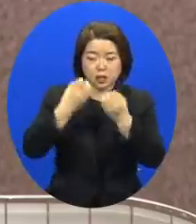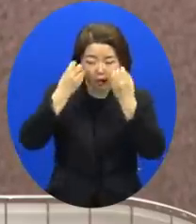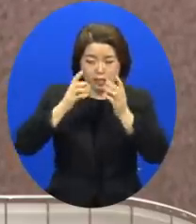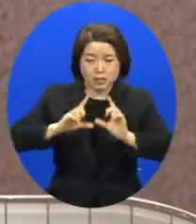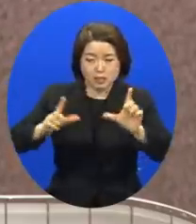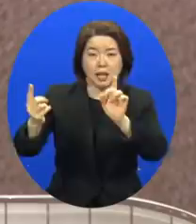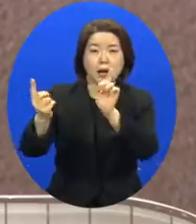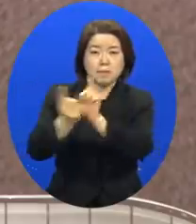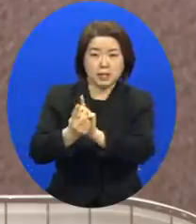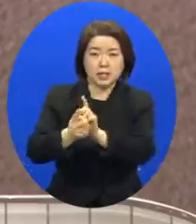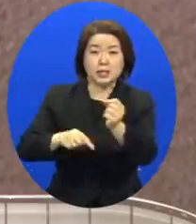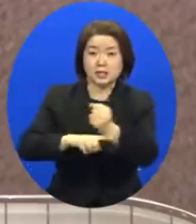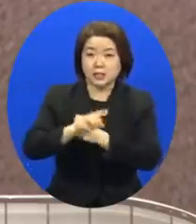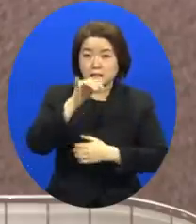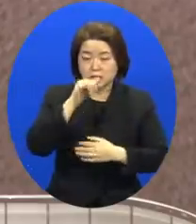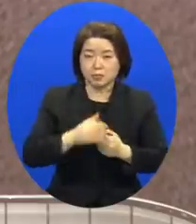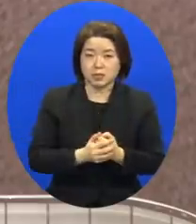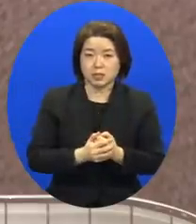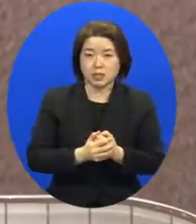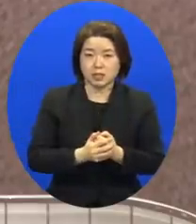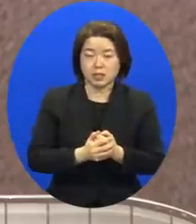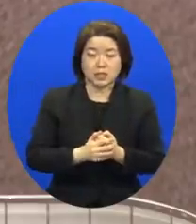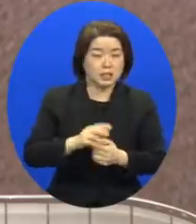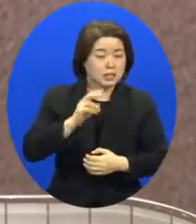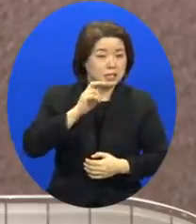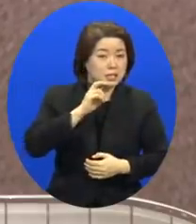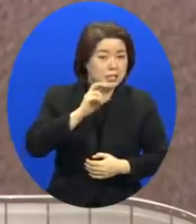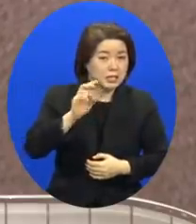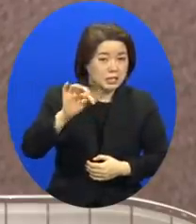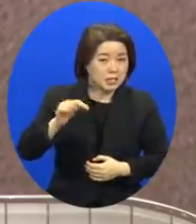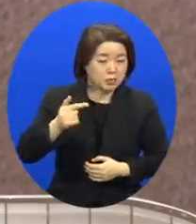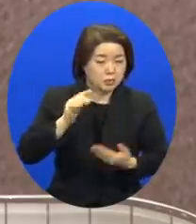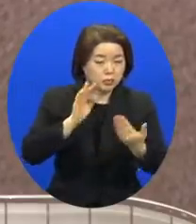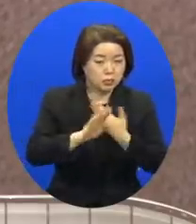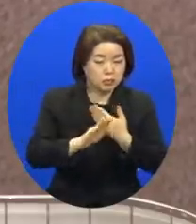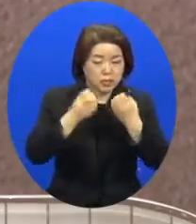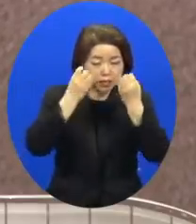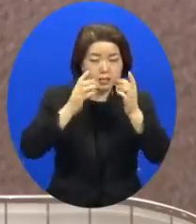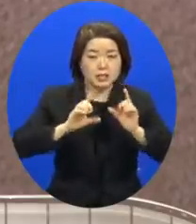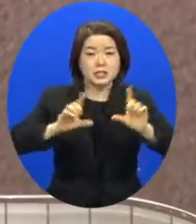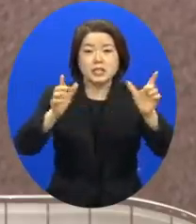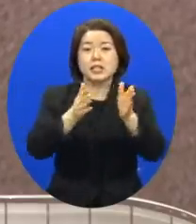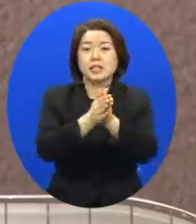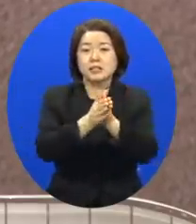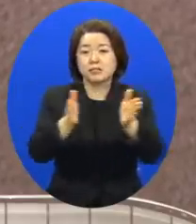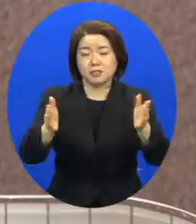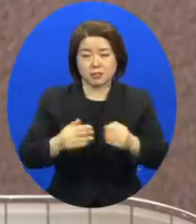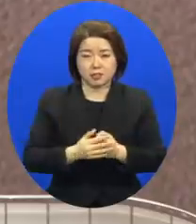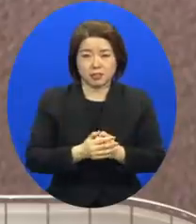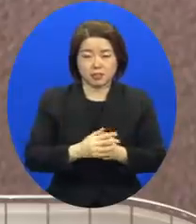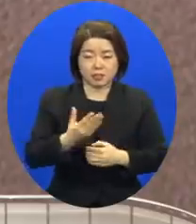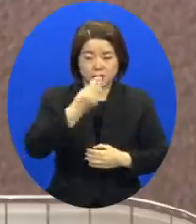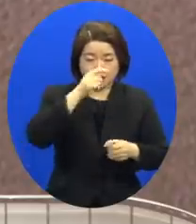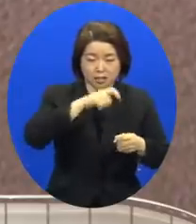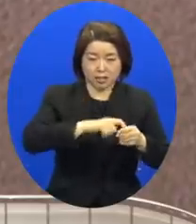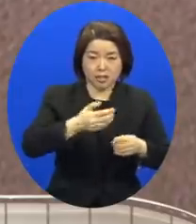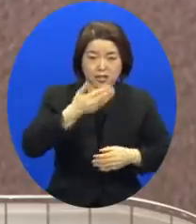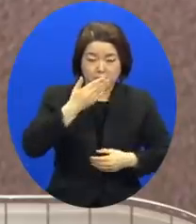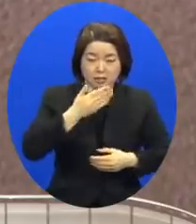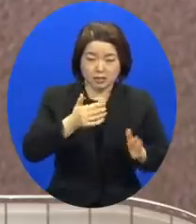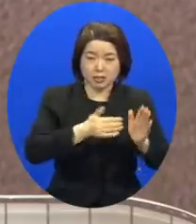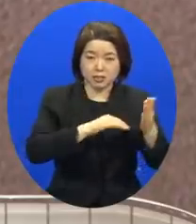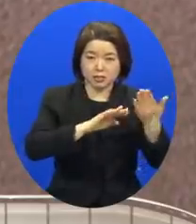는 겁니다 이제 20분 지나면 새가 시작이 됩니다 성찬이 끝나면 2020년